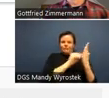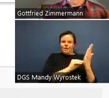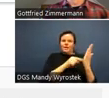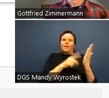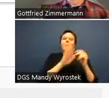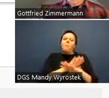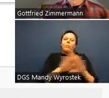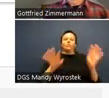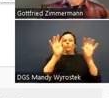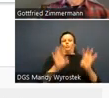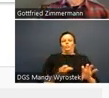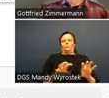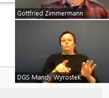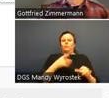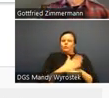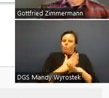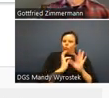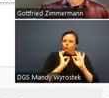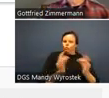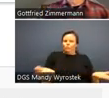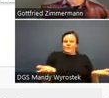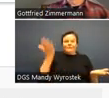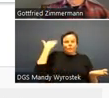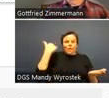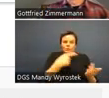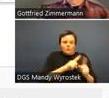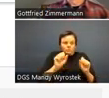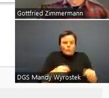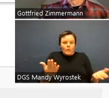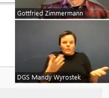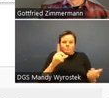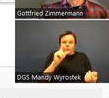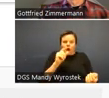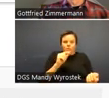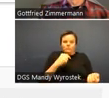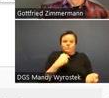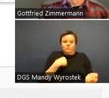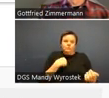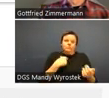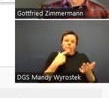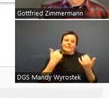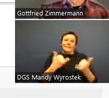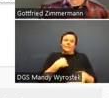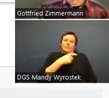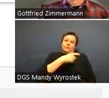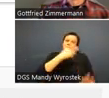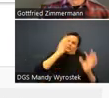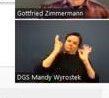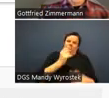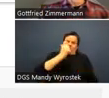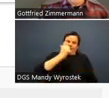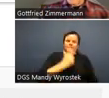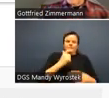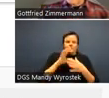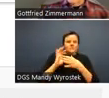ich kann jetzt streng genommen auf den Alternativtext verzichten bei Smart Art Grafiken, weil Word das inzwischen selber lesen kann.